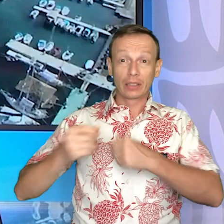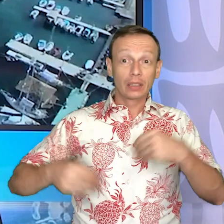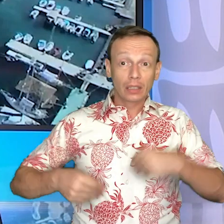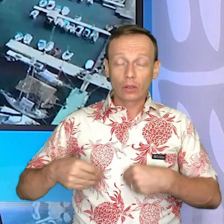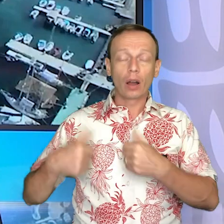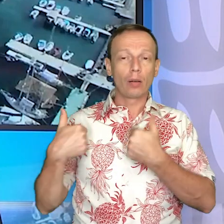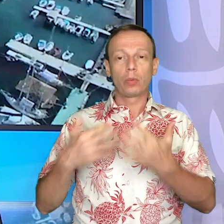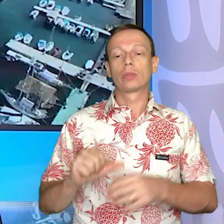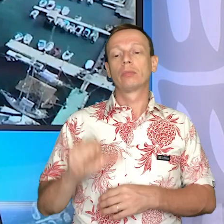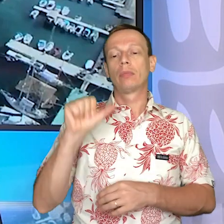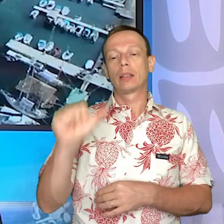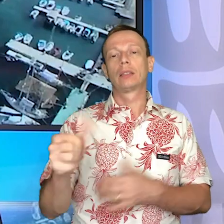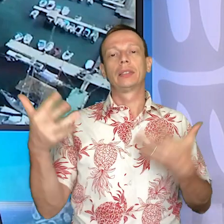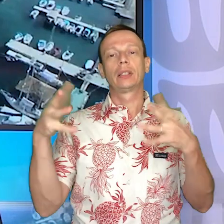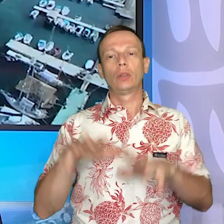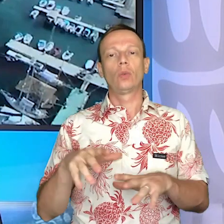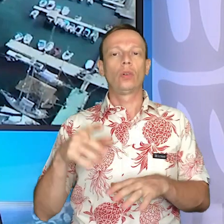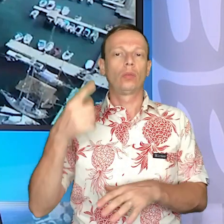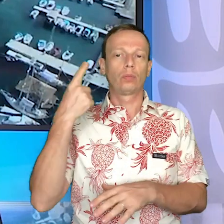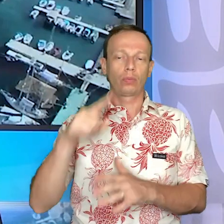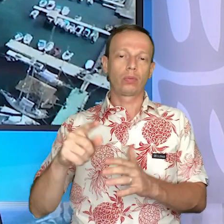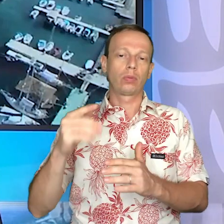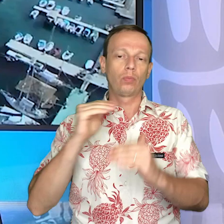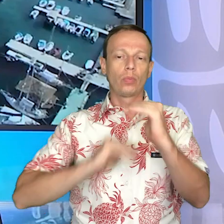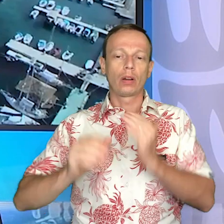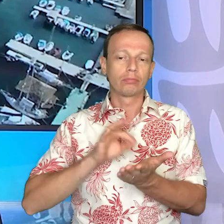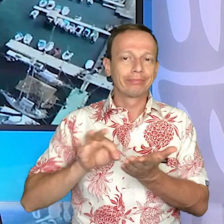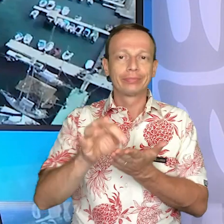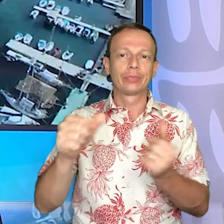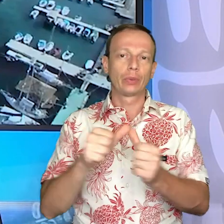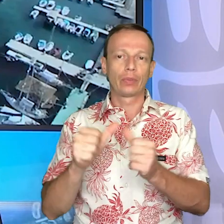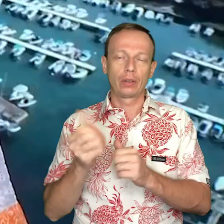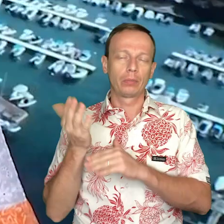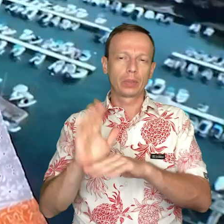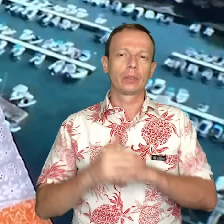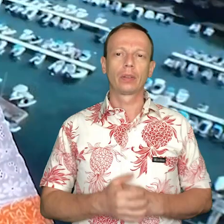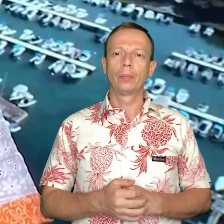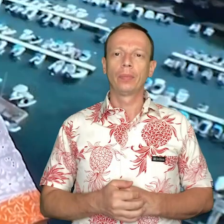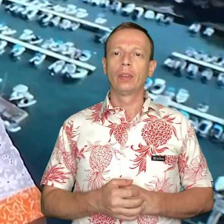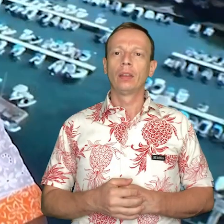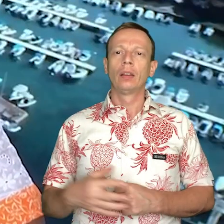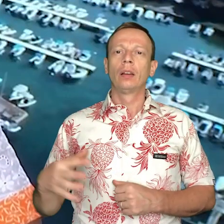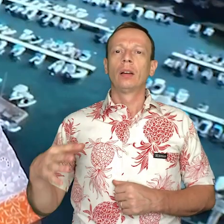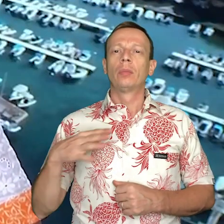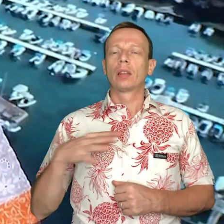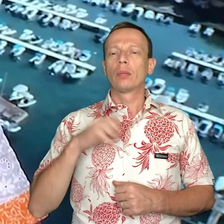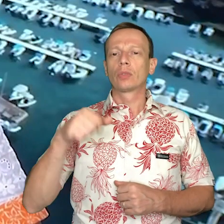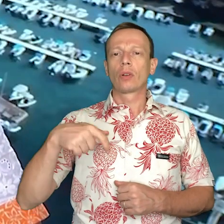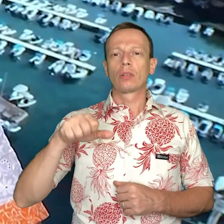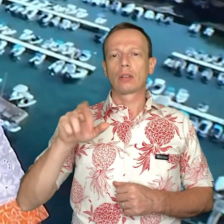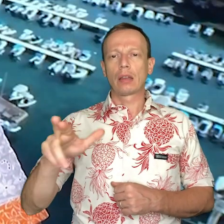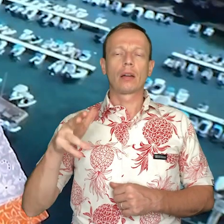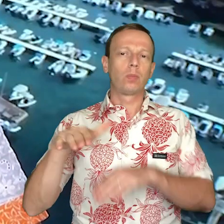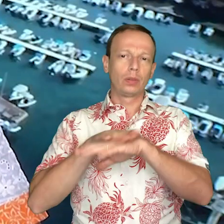directeur a proposé une rencontre mardi prochain pour présenter un plan d'action. Nicole Sonker du groupe Ahereya pour Unity